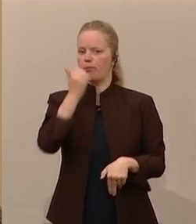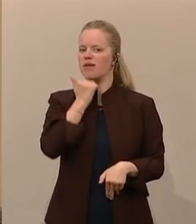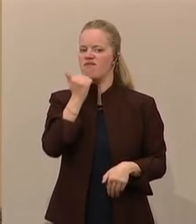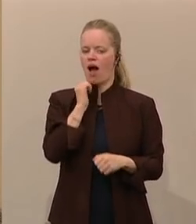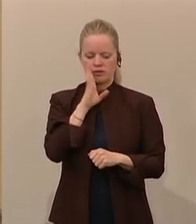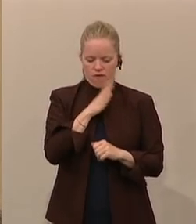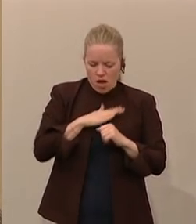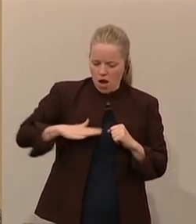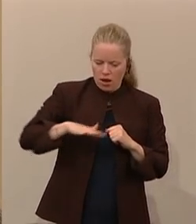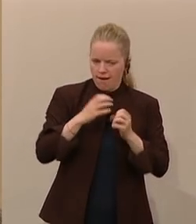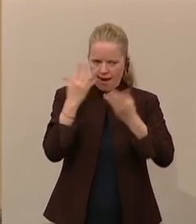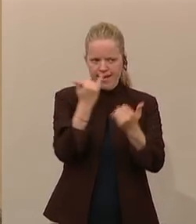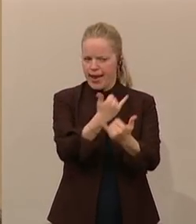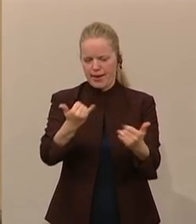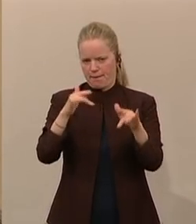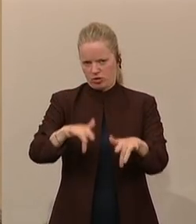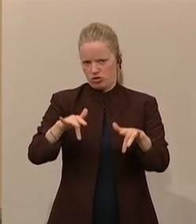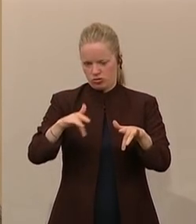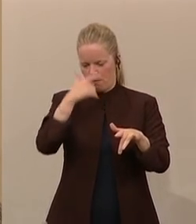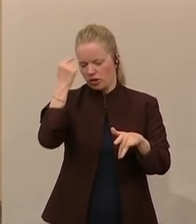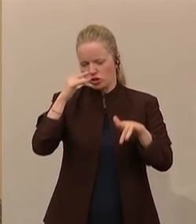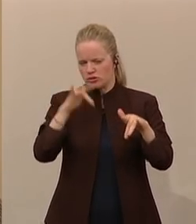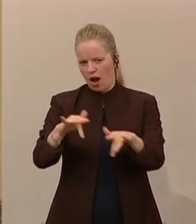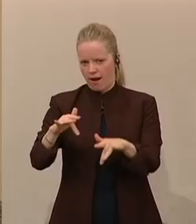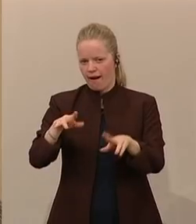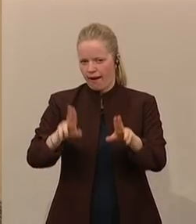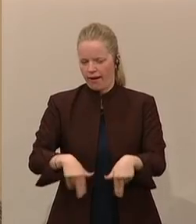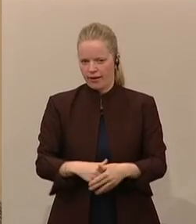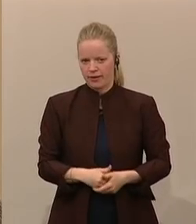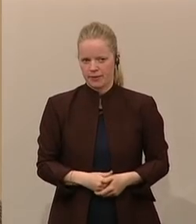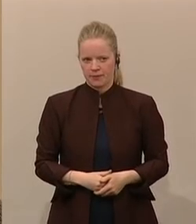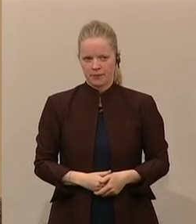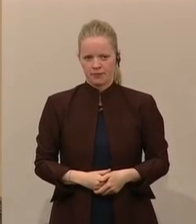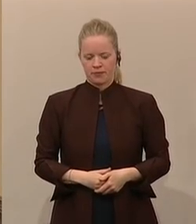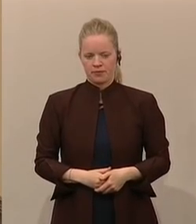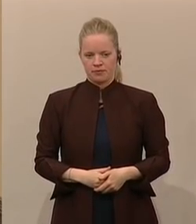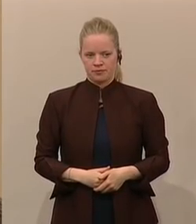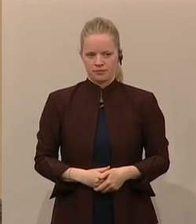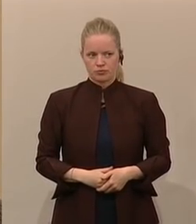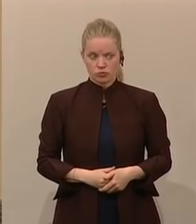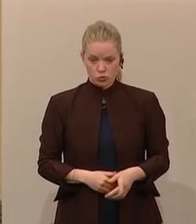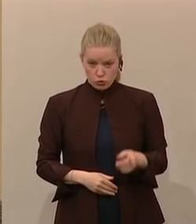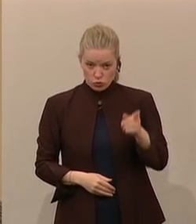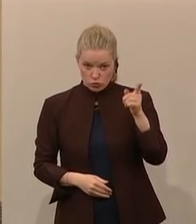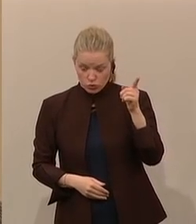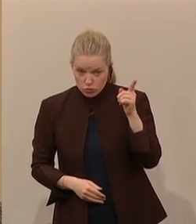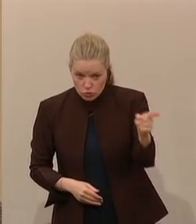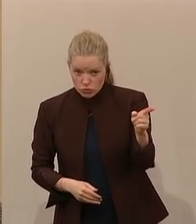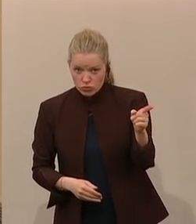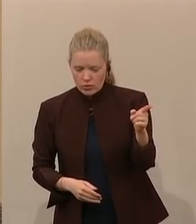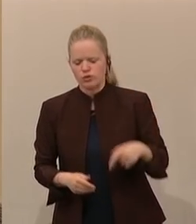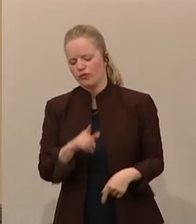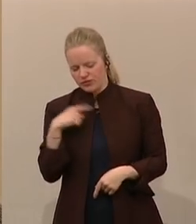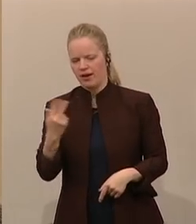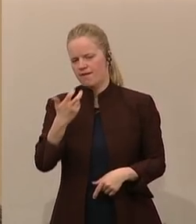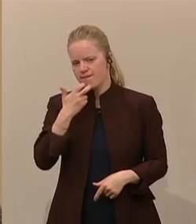Privatsphäre. Jeder Mensch hat das Recht auf Privatsphäre. Jeder Mensch. Und wenn Sie... Also